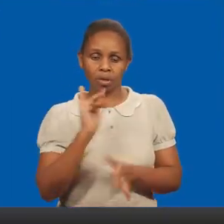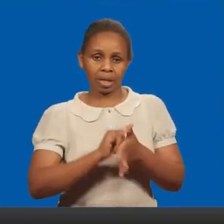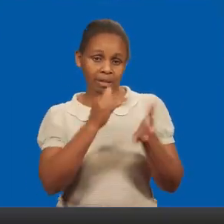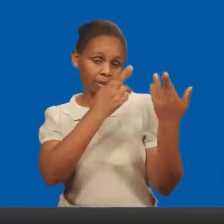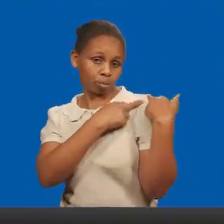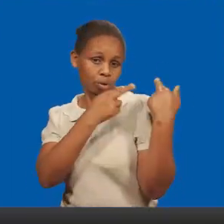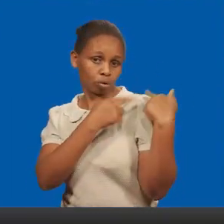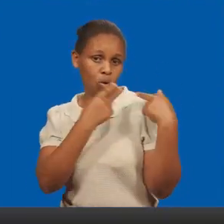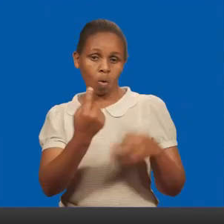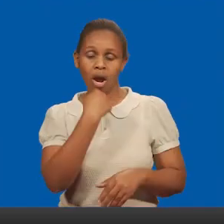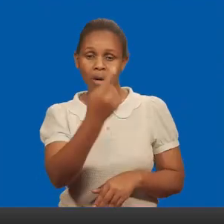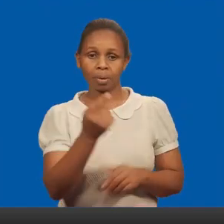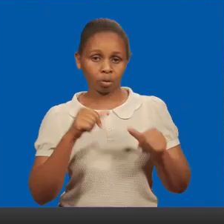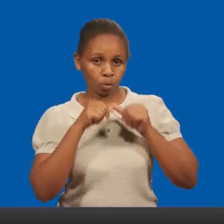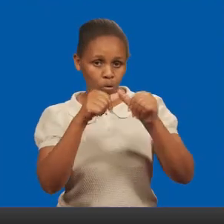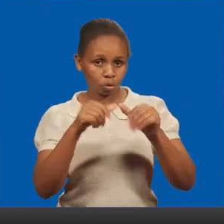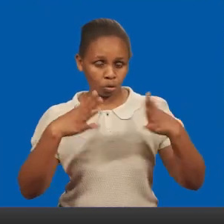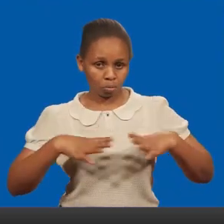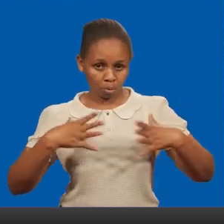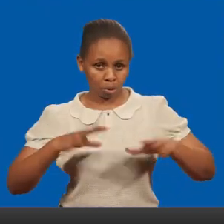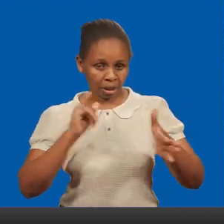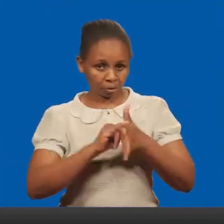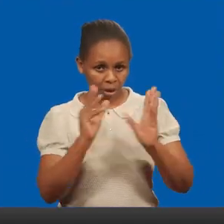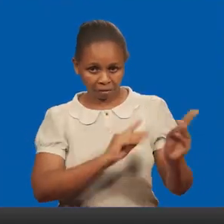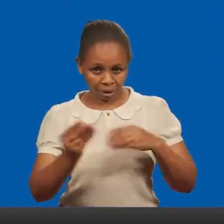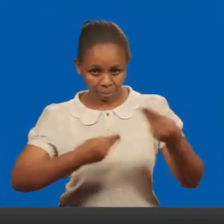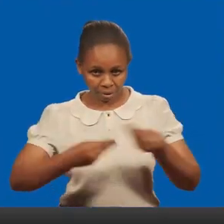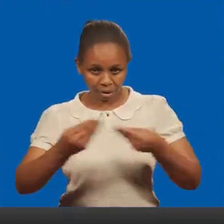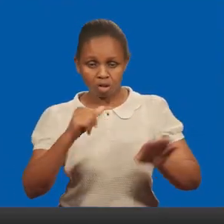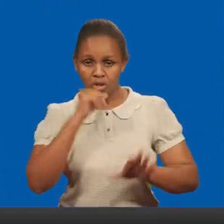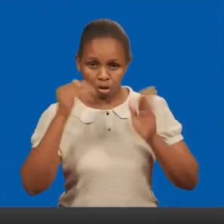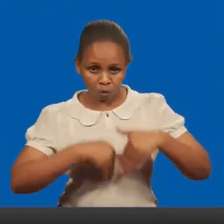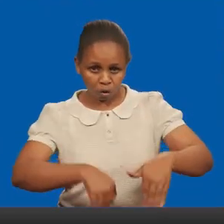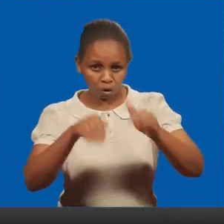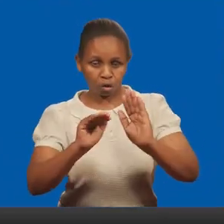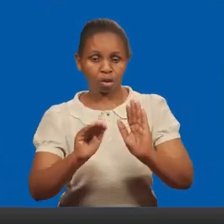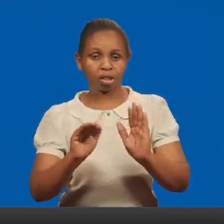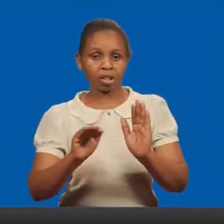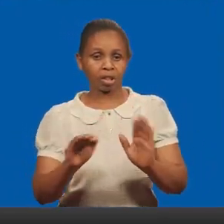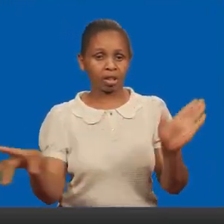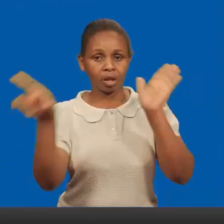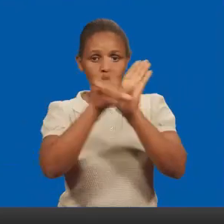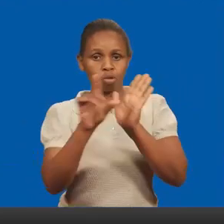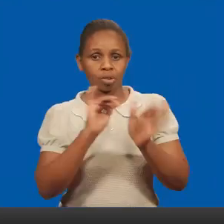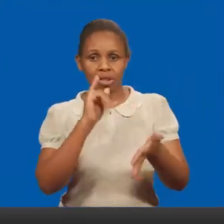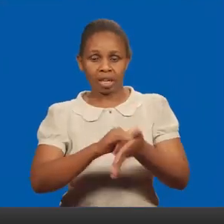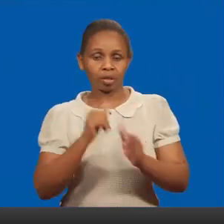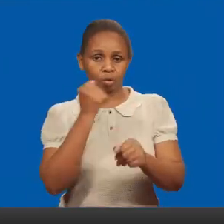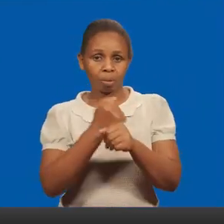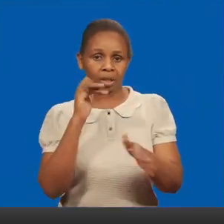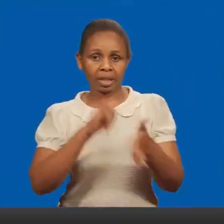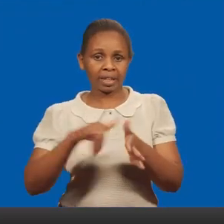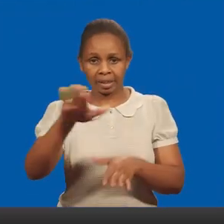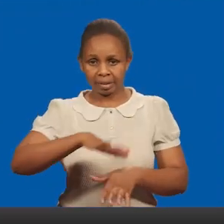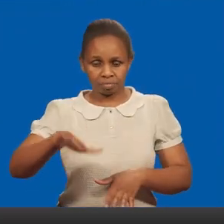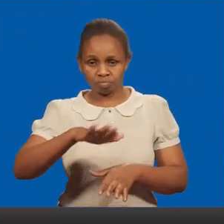chai itoe leseni kwa watu binafsi ambao wamekuwa wakiendesha biashara ya uchuuzi bila kufuata taratibu kama njia mojawapo